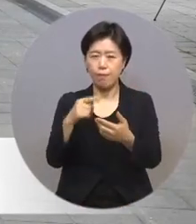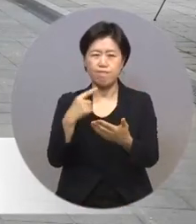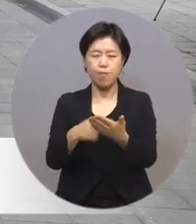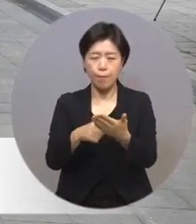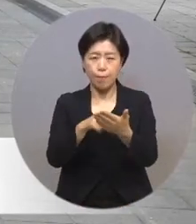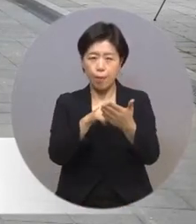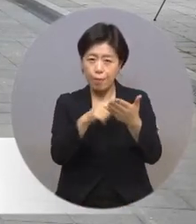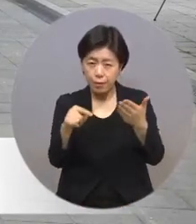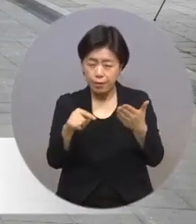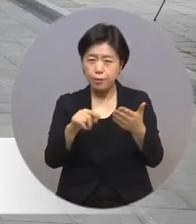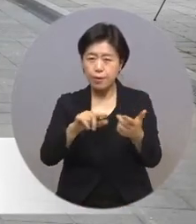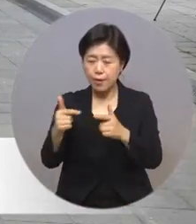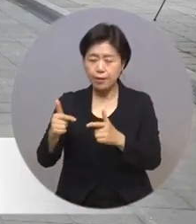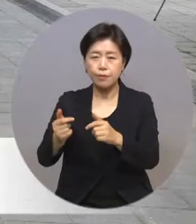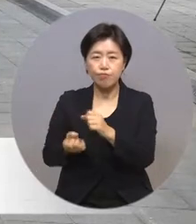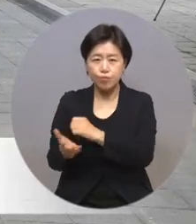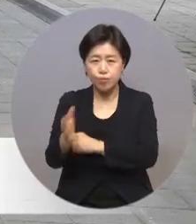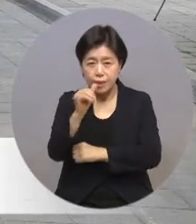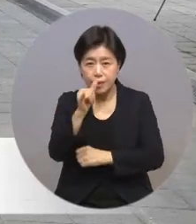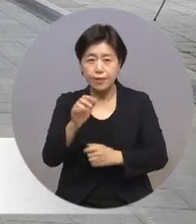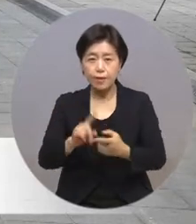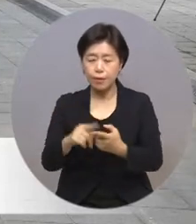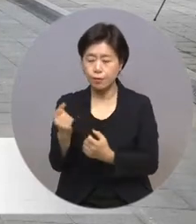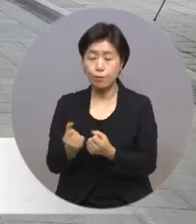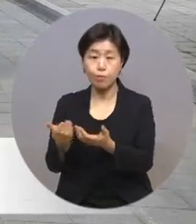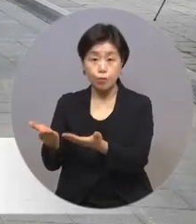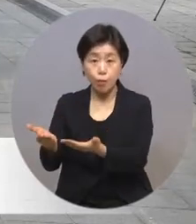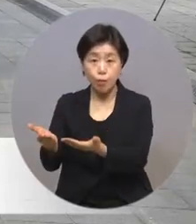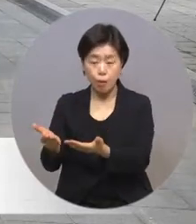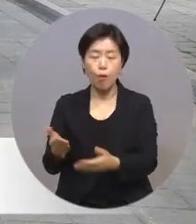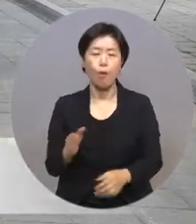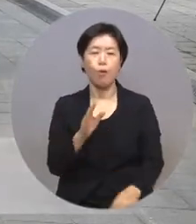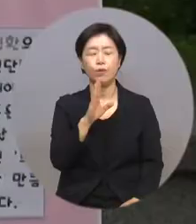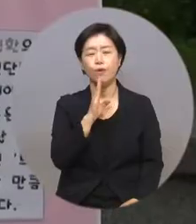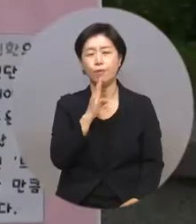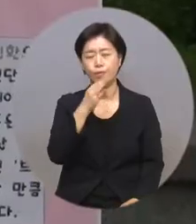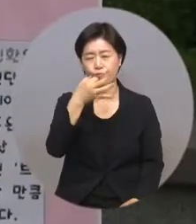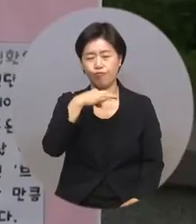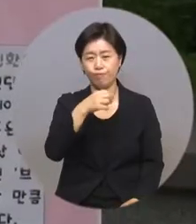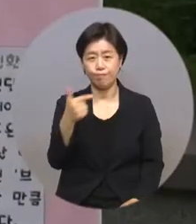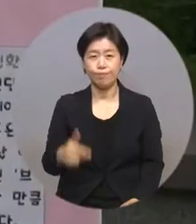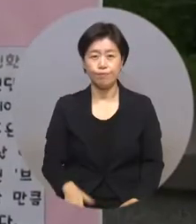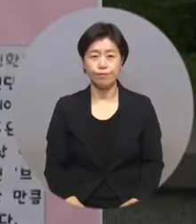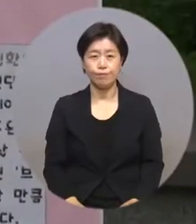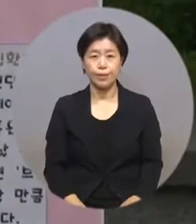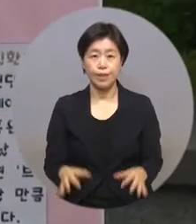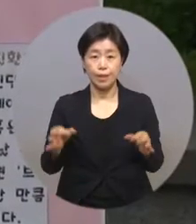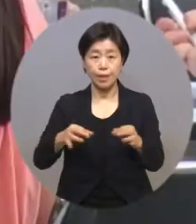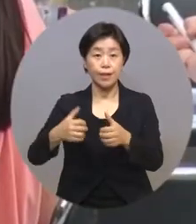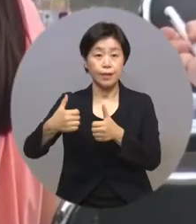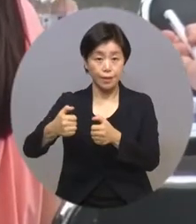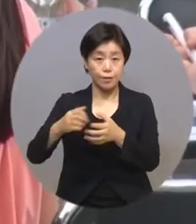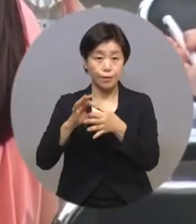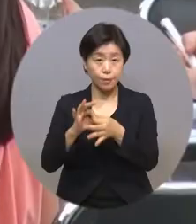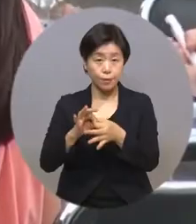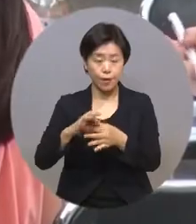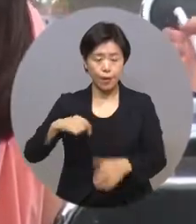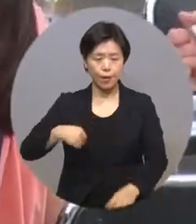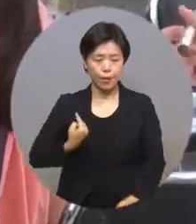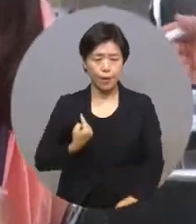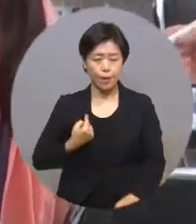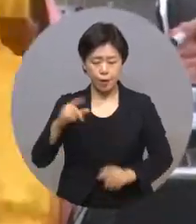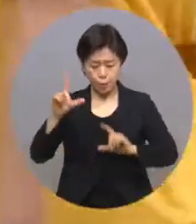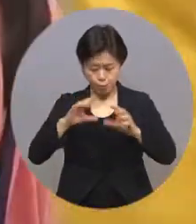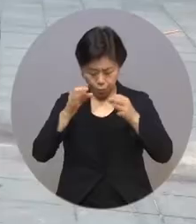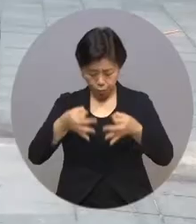정도 이제 영향을 미치는지 거기다 설문을 했는데 많이 도움이 된 것 같아요. 간단한 상담을 통해 자신의 상태를